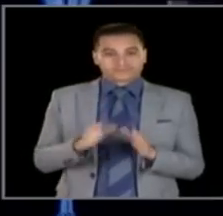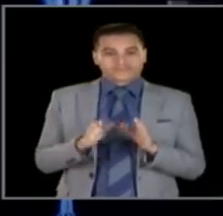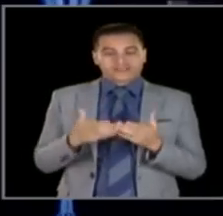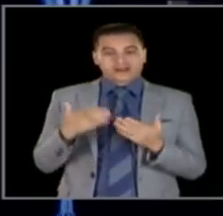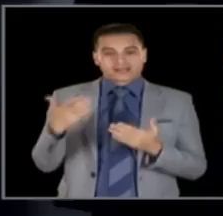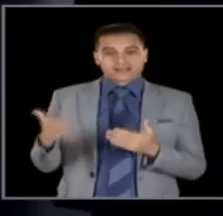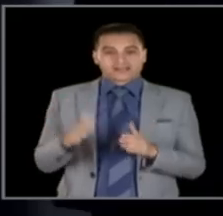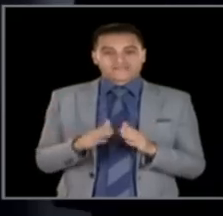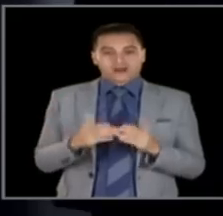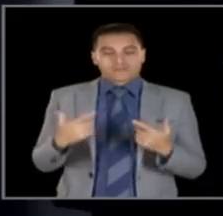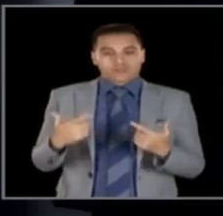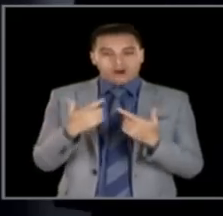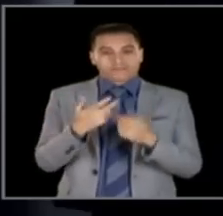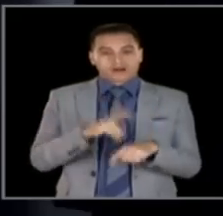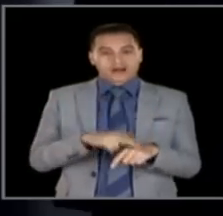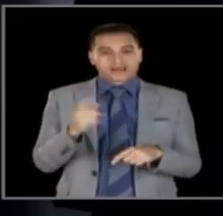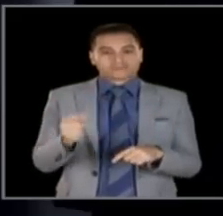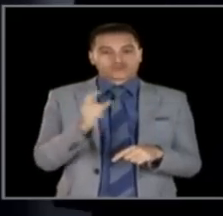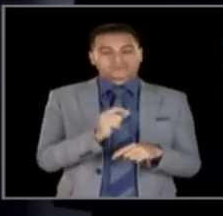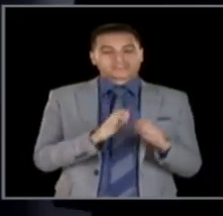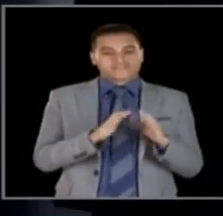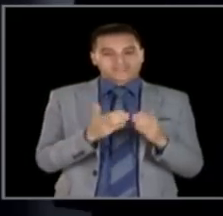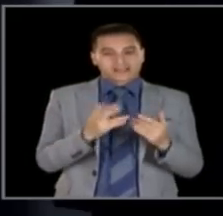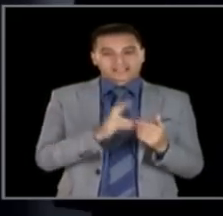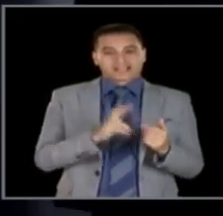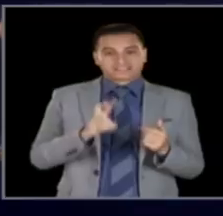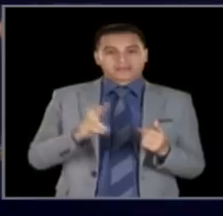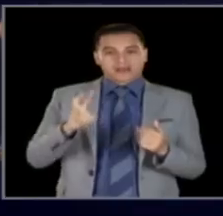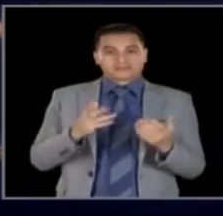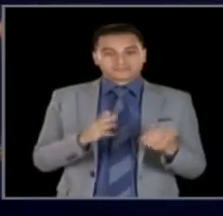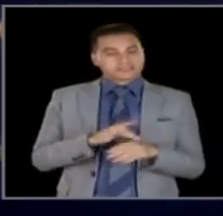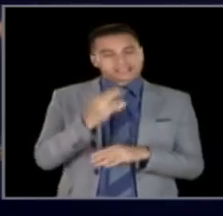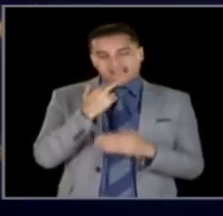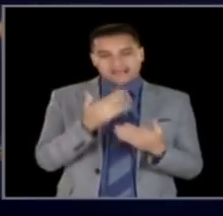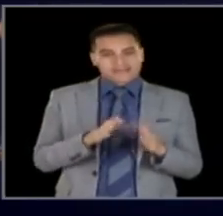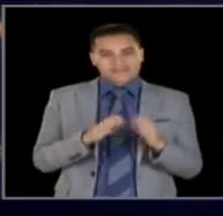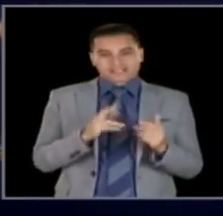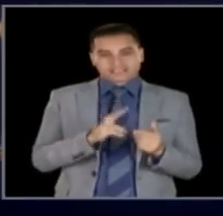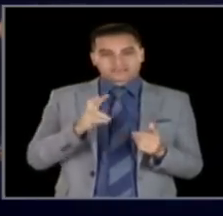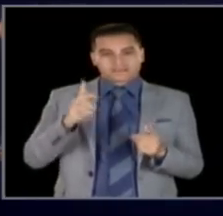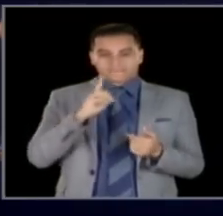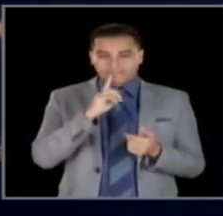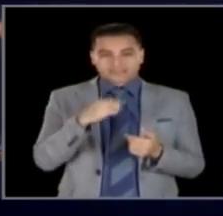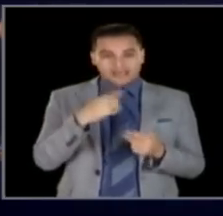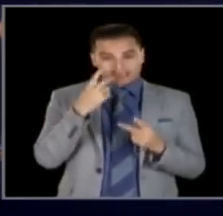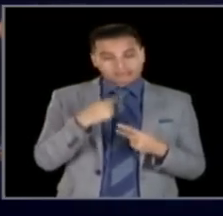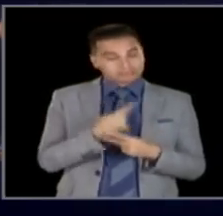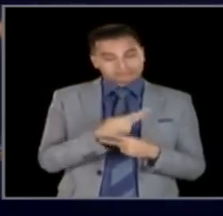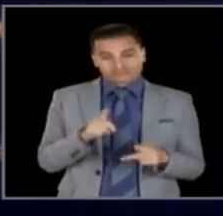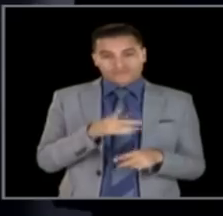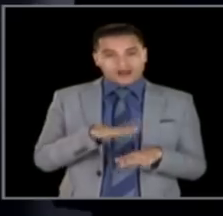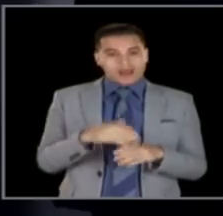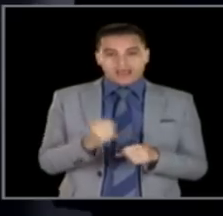130 فايترز 55، 3 سبعات. هارد لك 3 سبعات، ولكن أنا غير